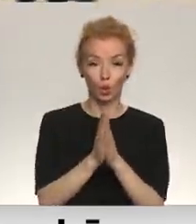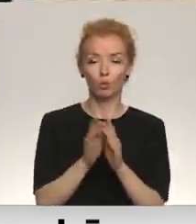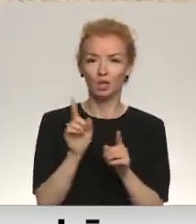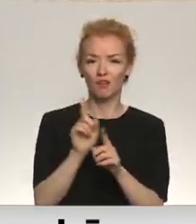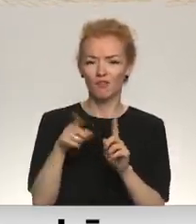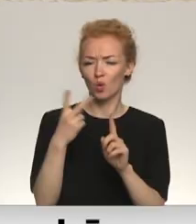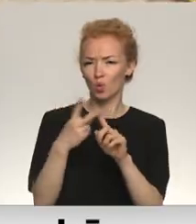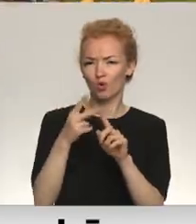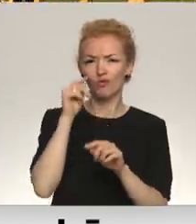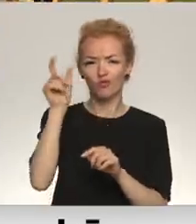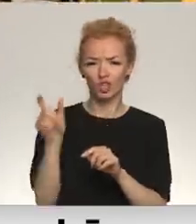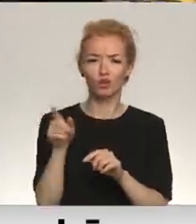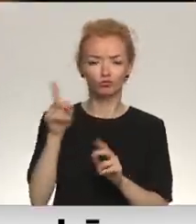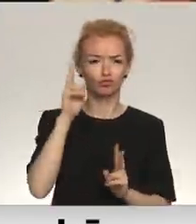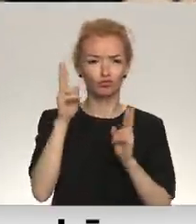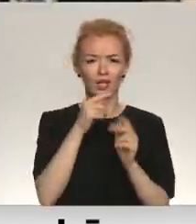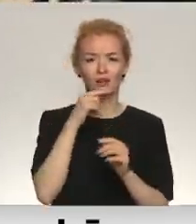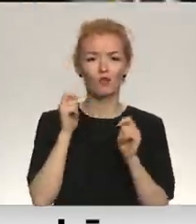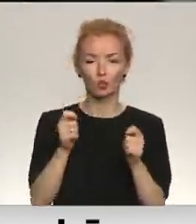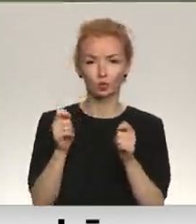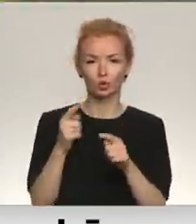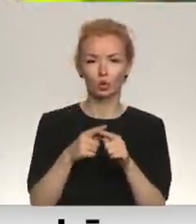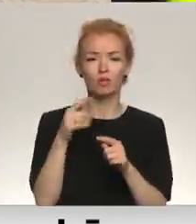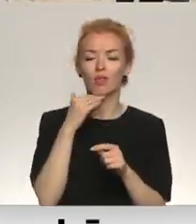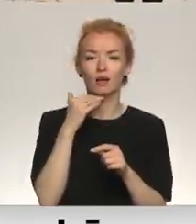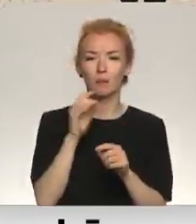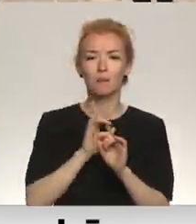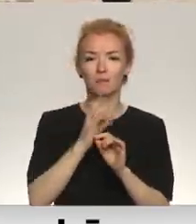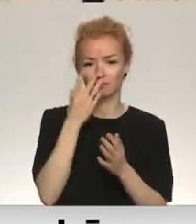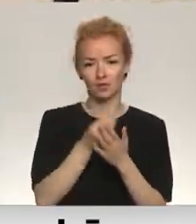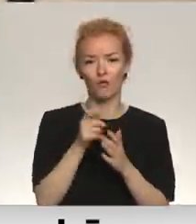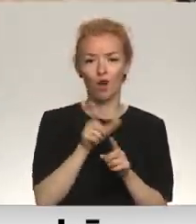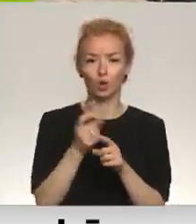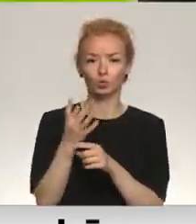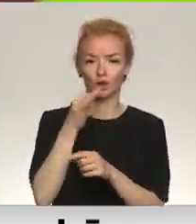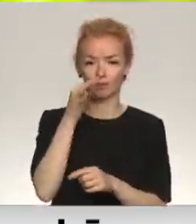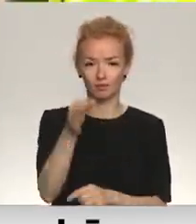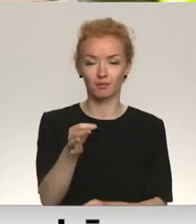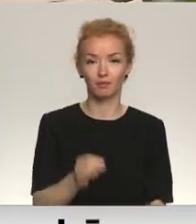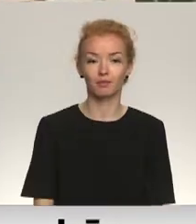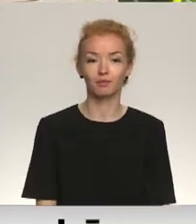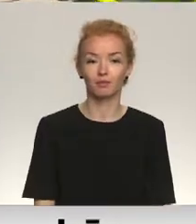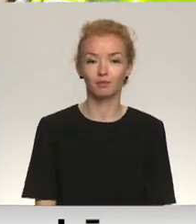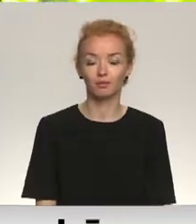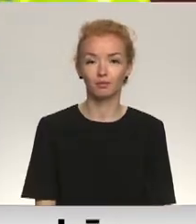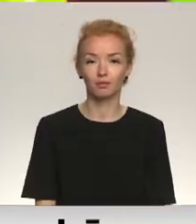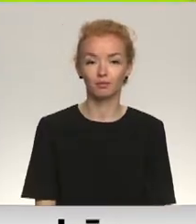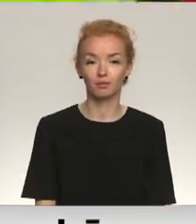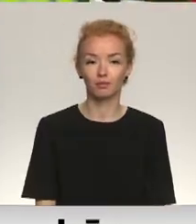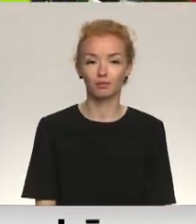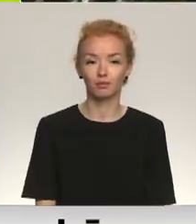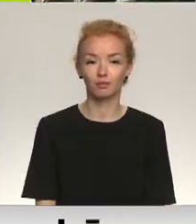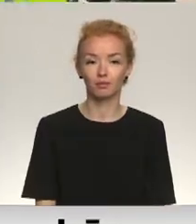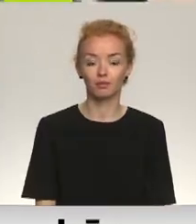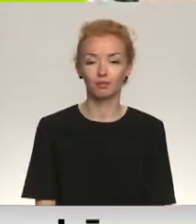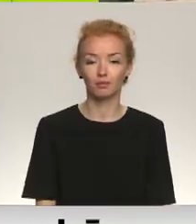kāds cits vīrietis, kurš atskaņoja krievu mūziku un atteicās atklāt savu identitāti. Sakara ar to, ka jūs pārkāpat